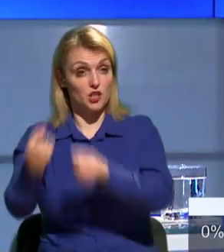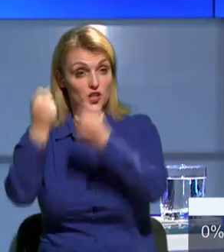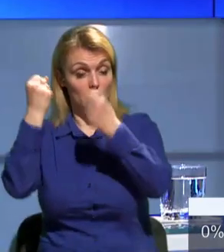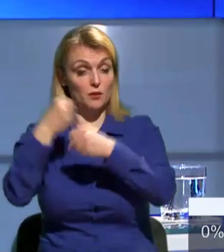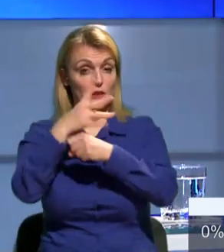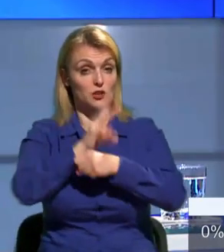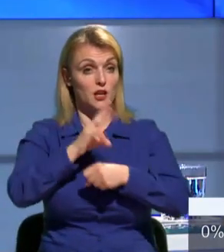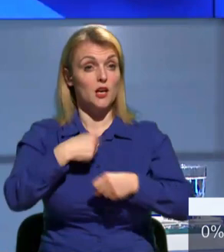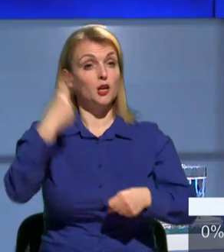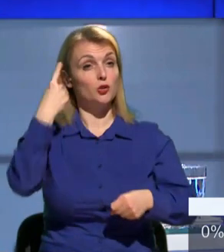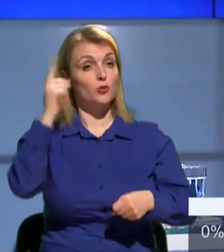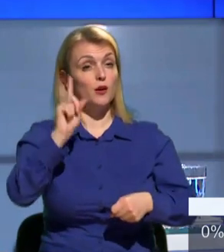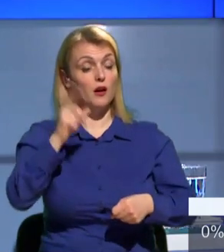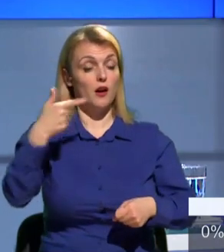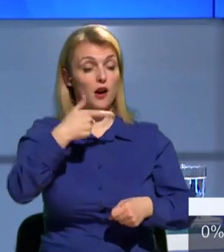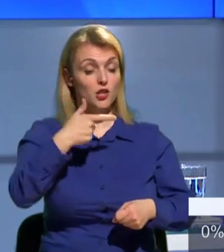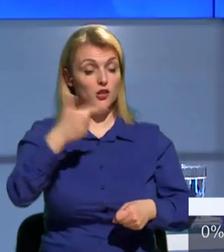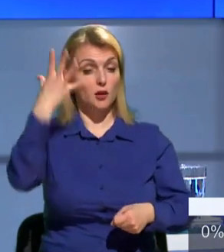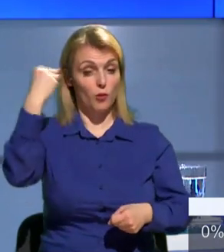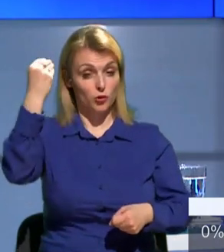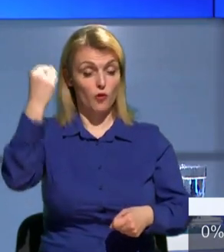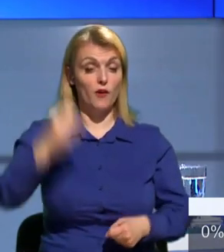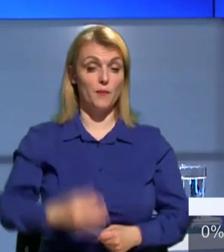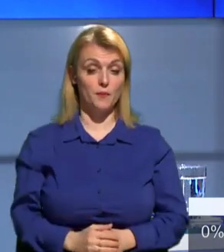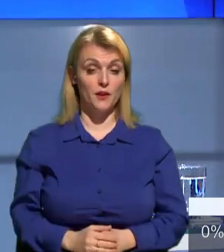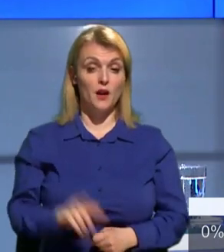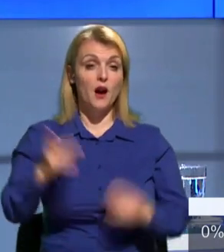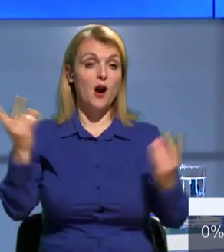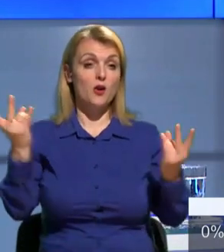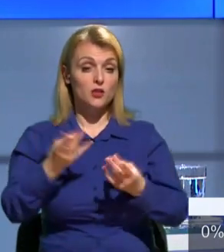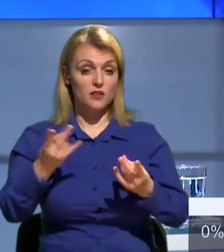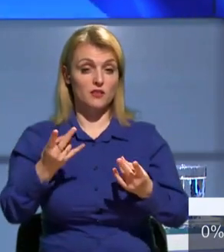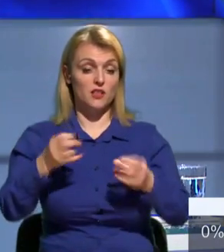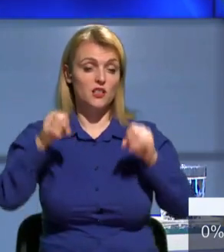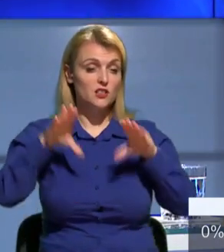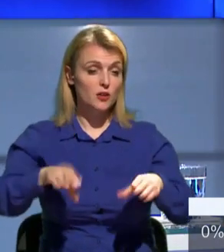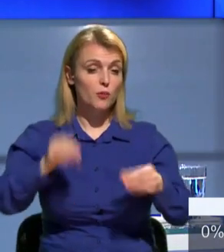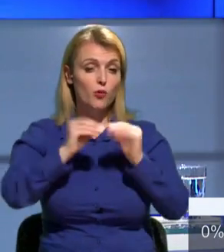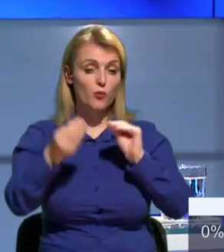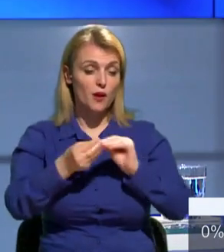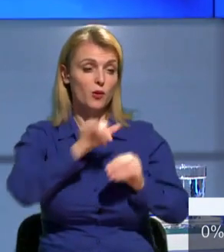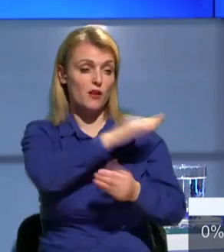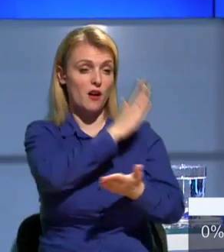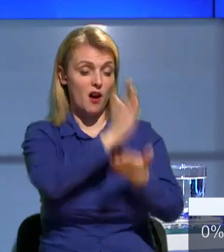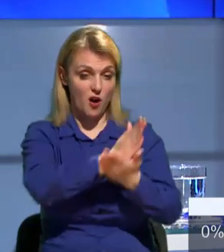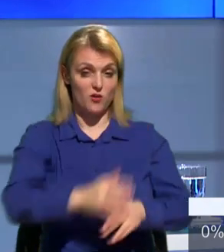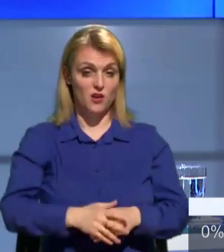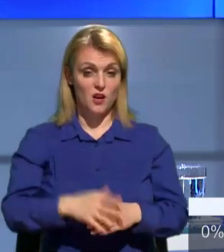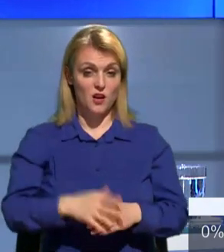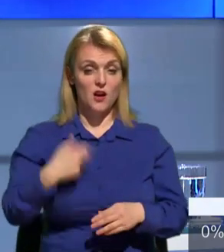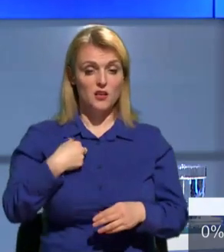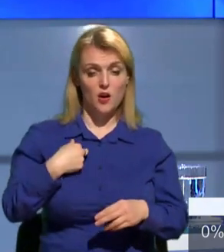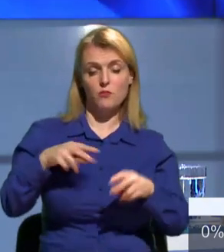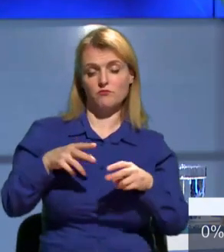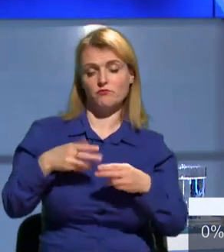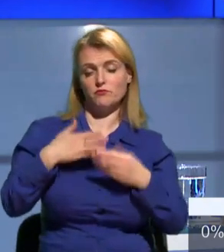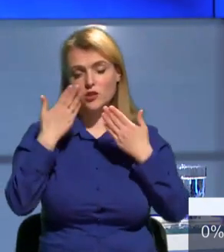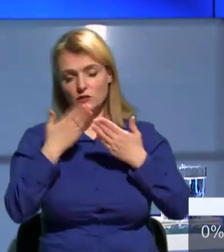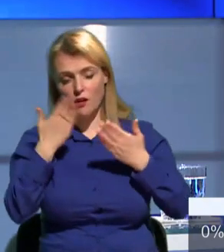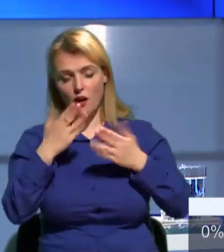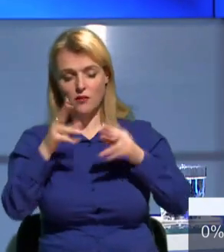că cetățenii Republicii Moldova au nevoie de rezolvarea problemelor care se ciocnesc. Eu am analizat platformele